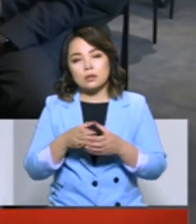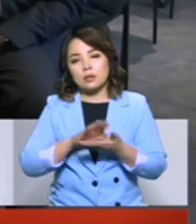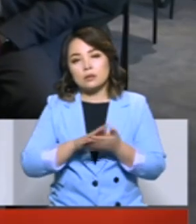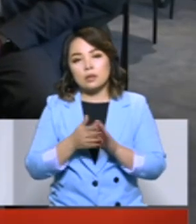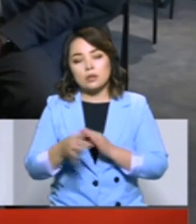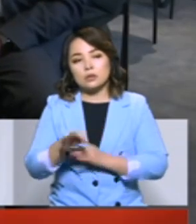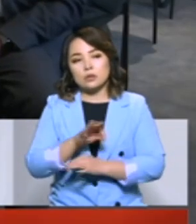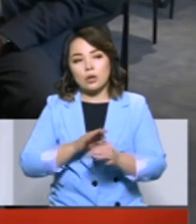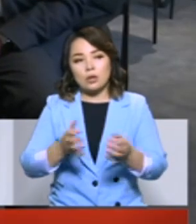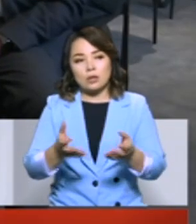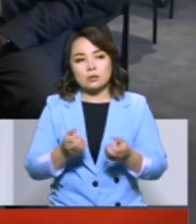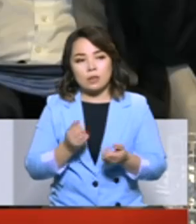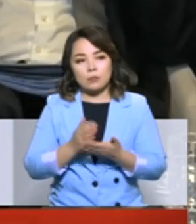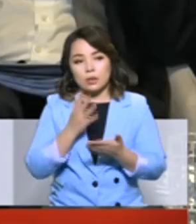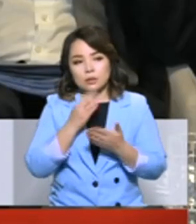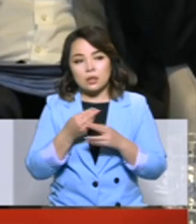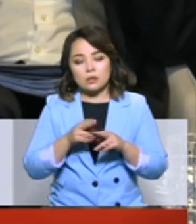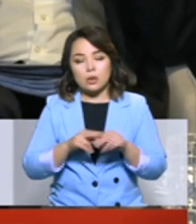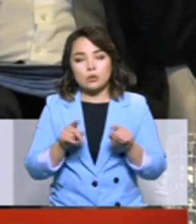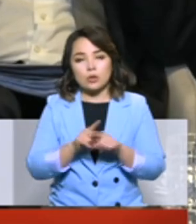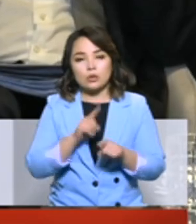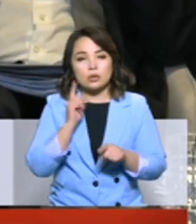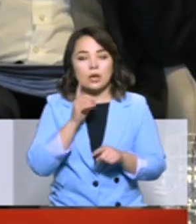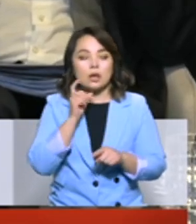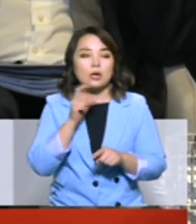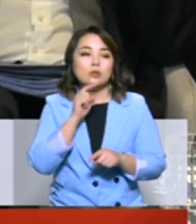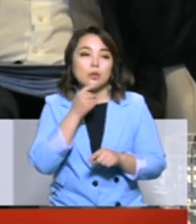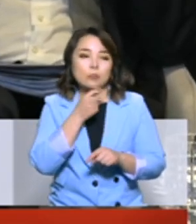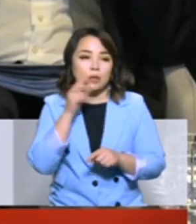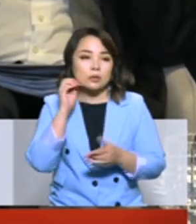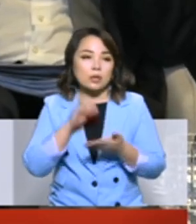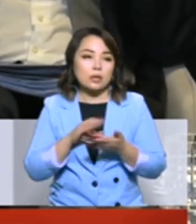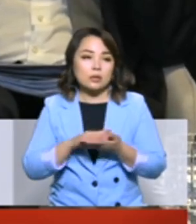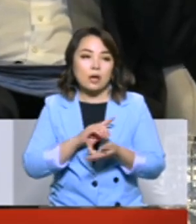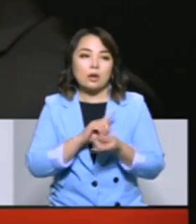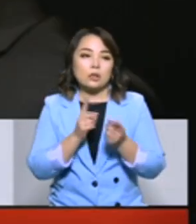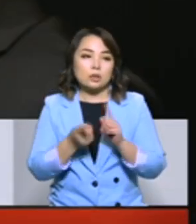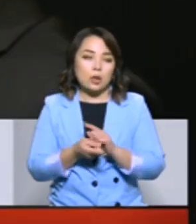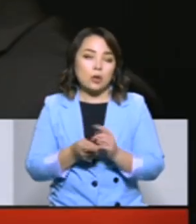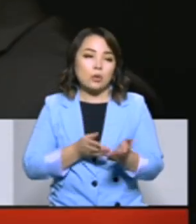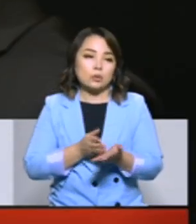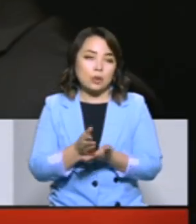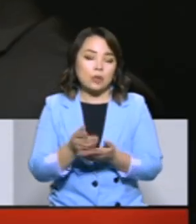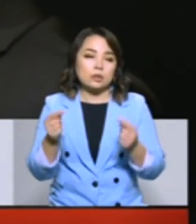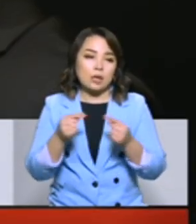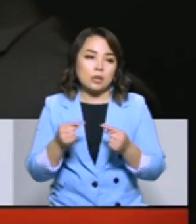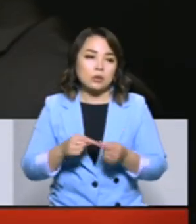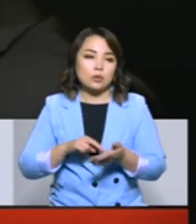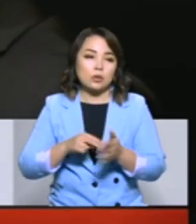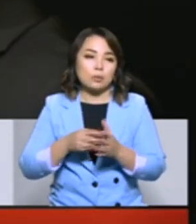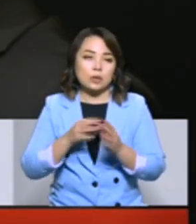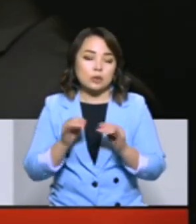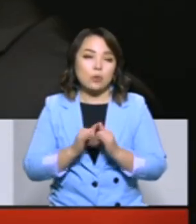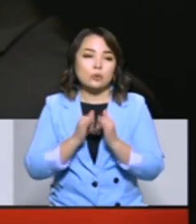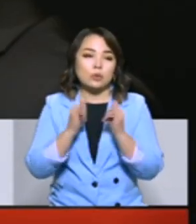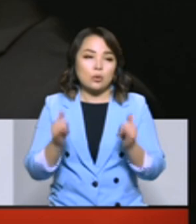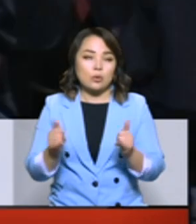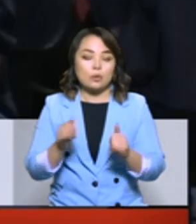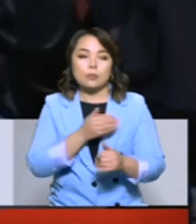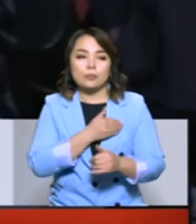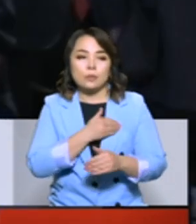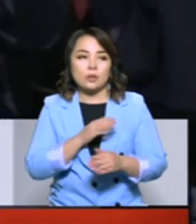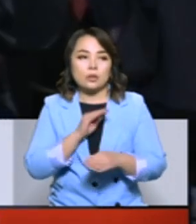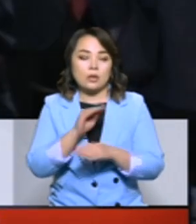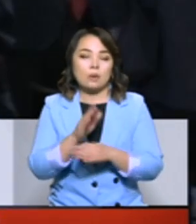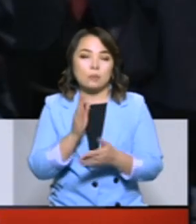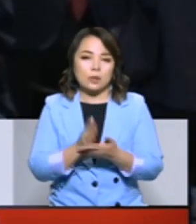картасы қабылданған. Соған сәйкес қос тарап жасыл экономикаға, цифрлық трансформацияға өтуге бағытталған нақты жобаларды көбейтуге құлшынып отыр.